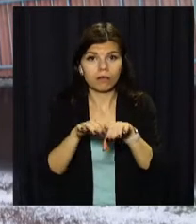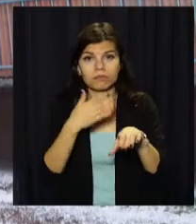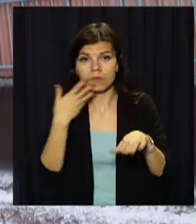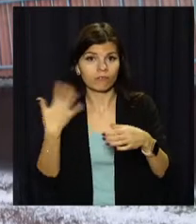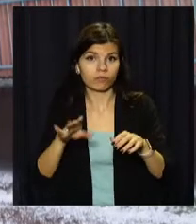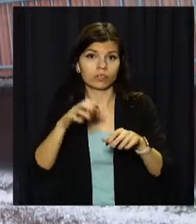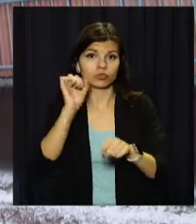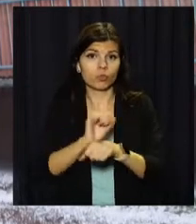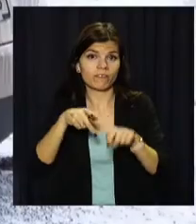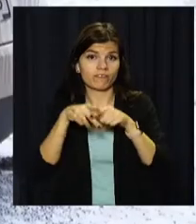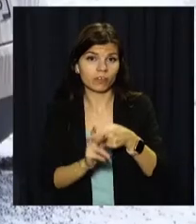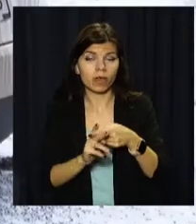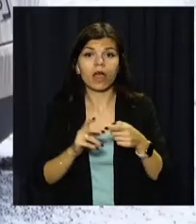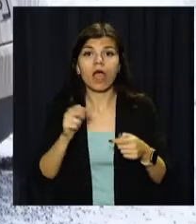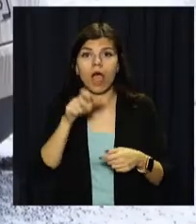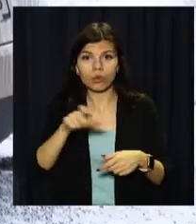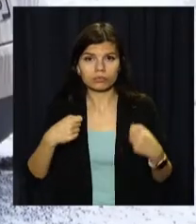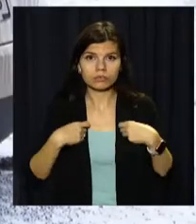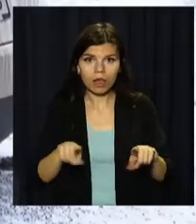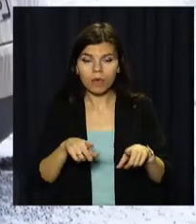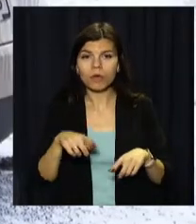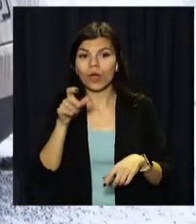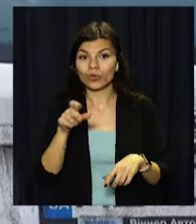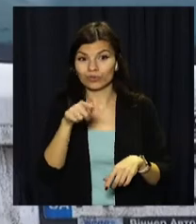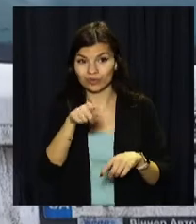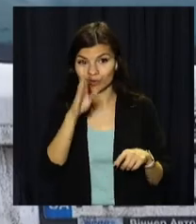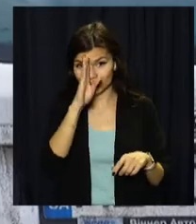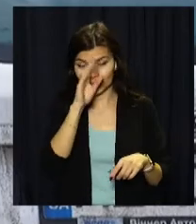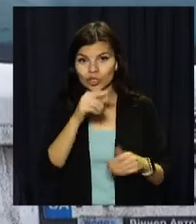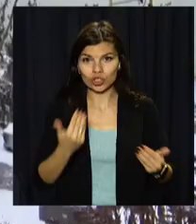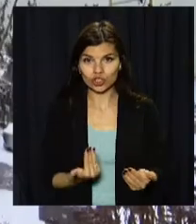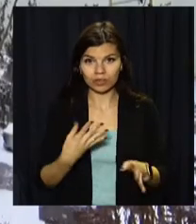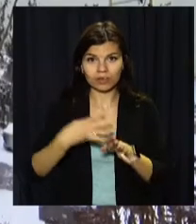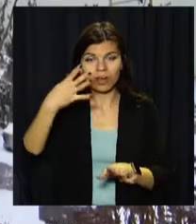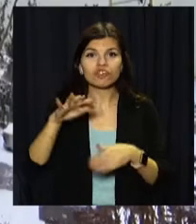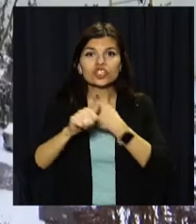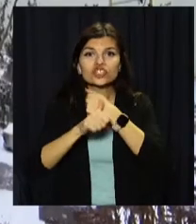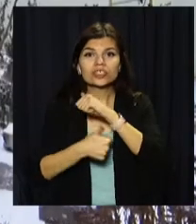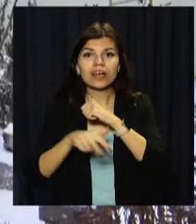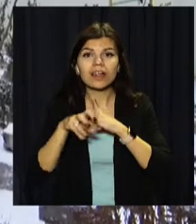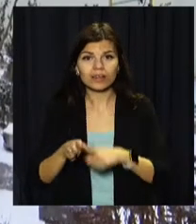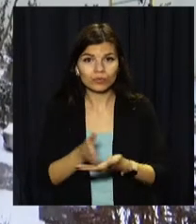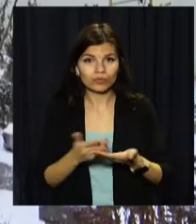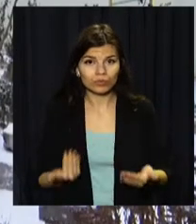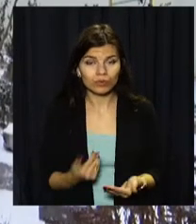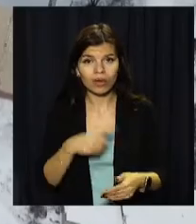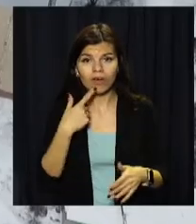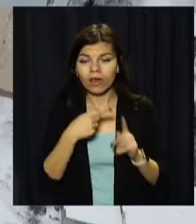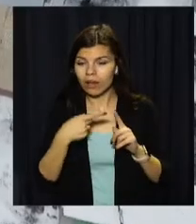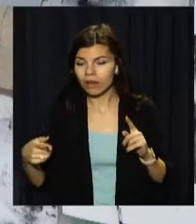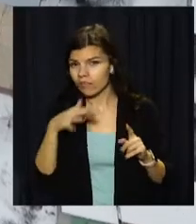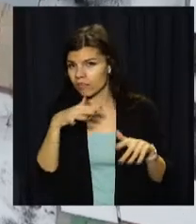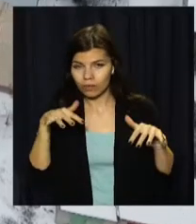залишилися сам на сам зі своїми проблемами. Юрій Колів мешкає в одній з багатоповерхівок понад 16 років. Каже, за цей час втомився від